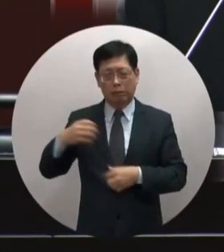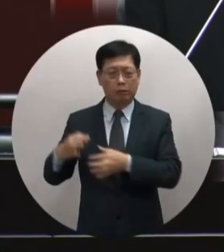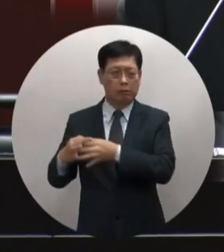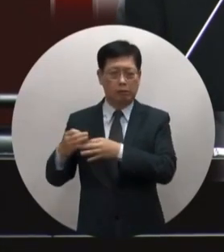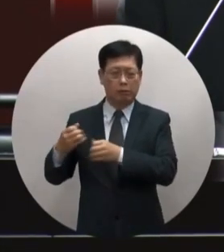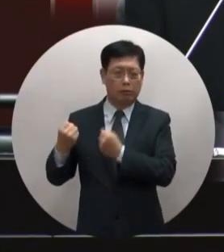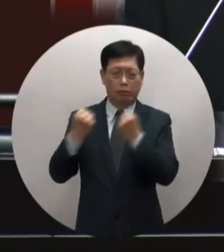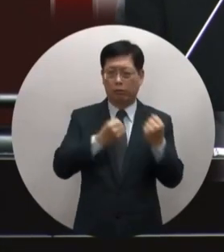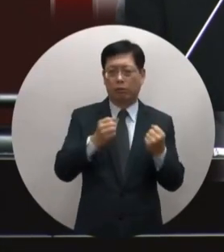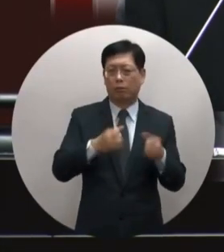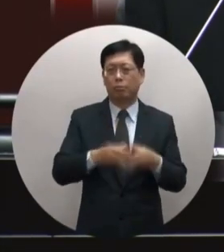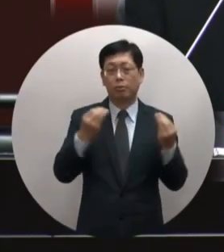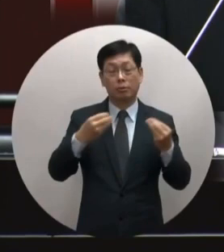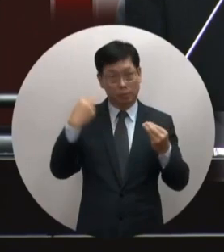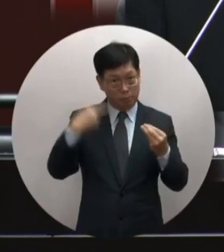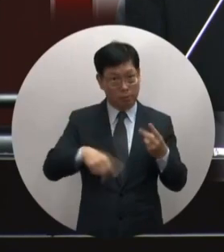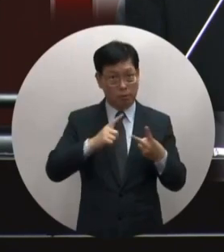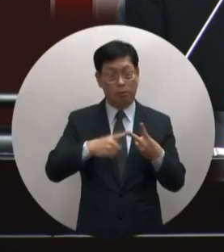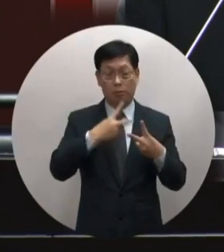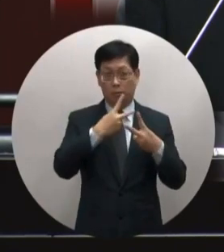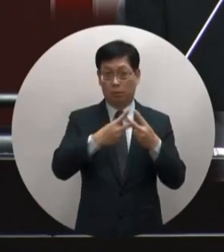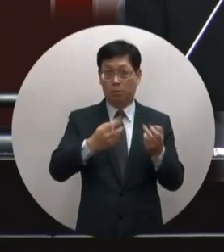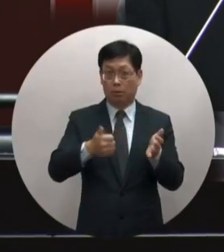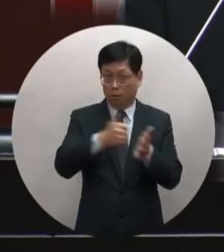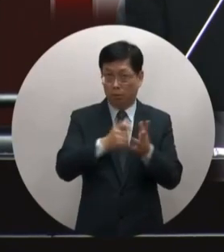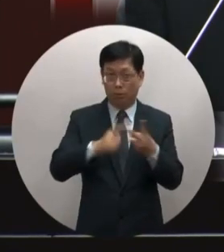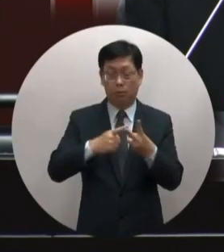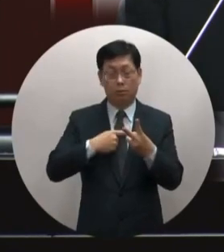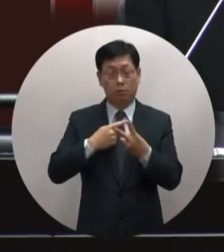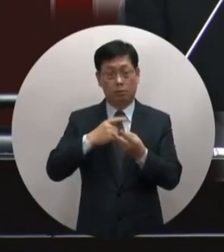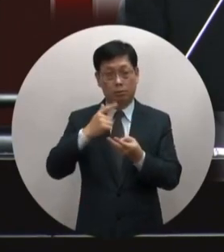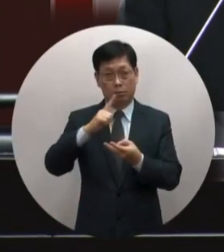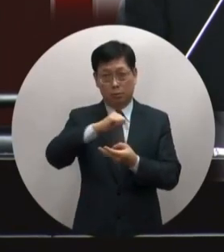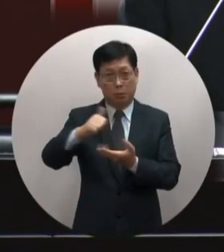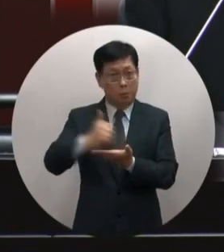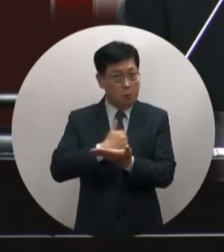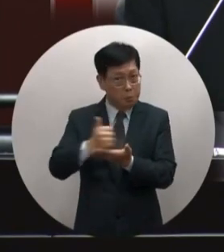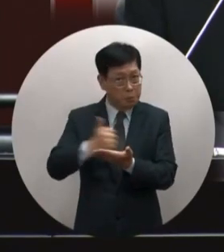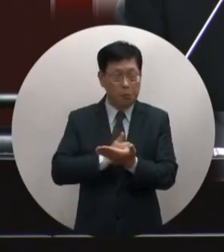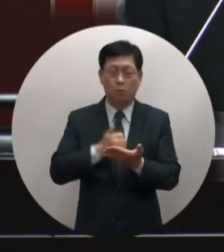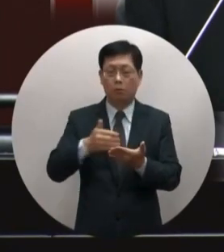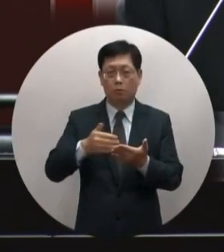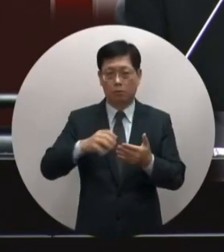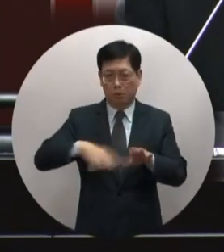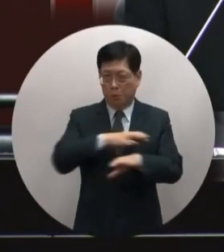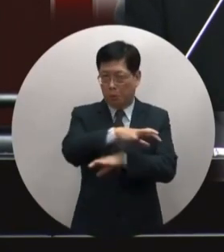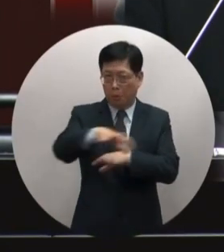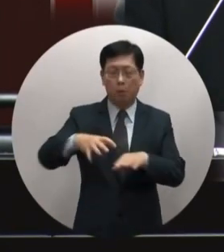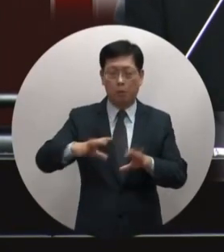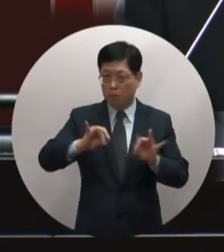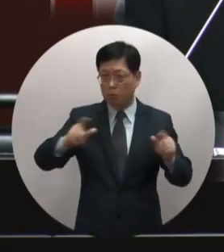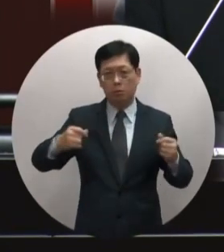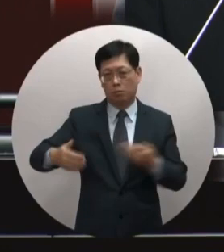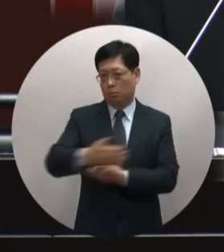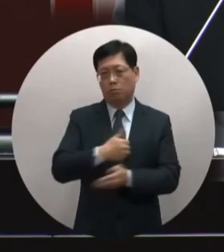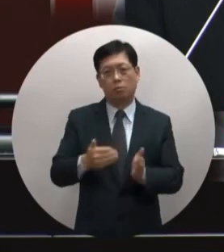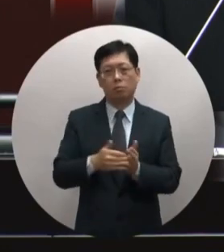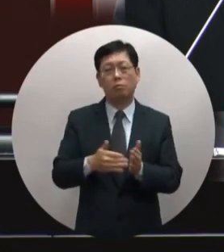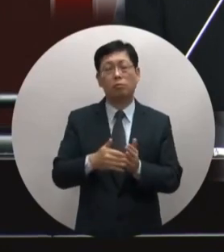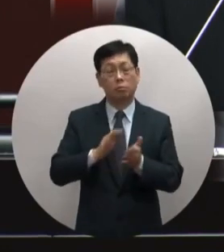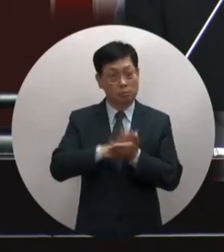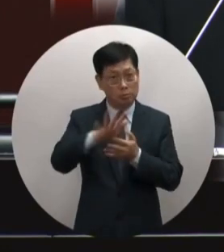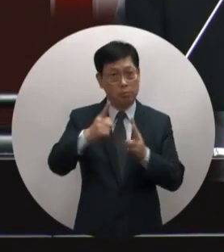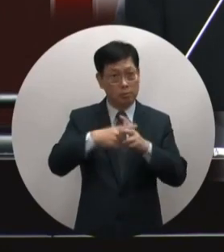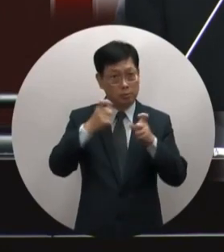那而且我們也針對客貨運整體的需求做了規劃包括周邊的土地所以未來的小港機場